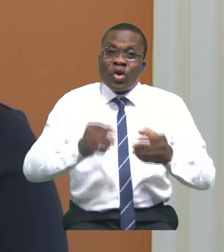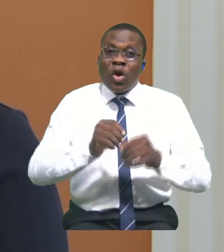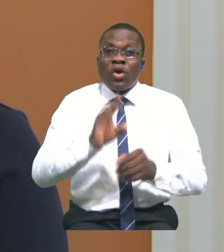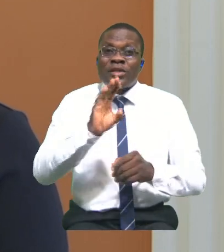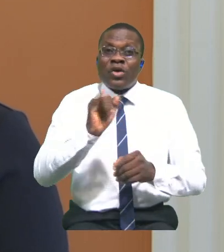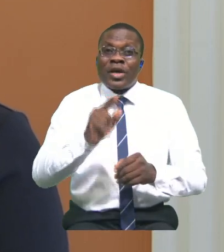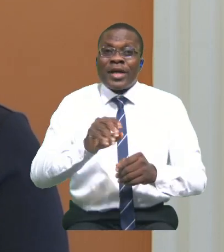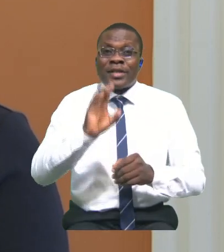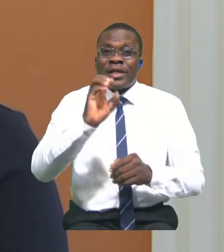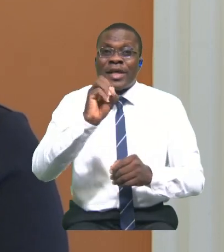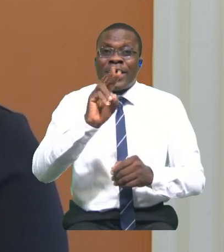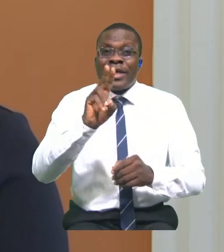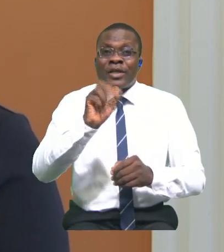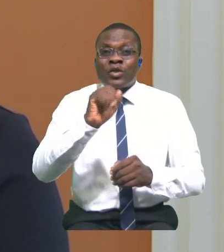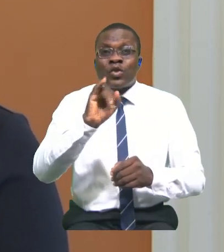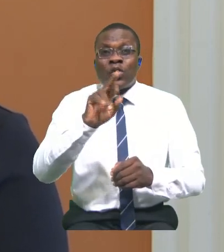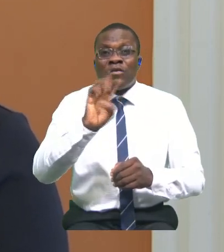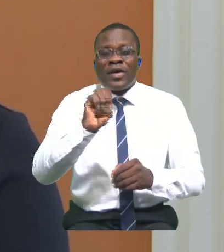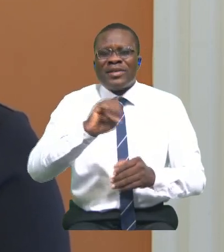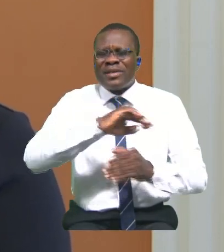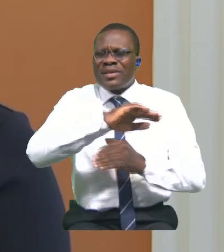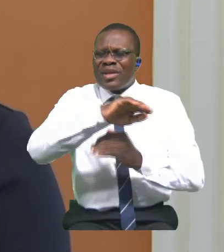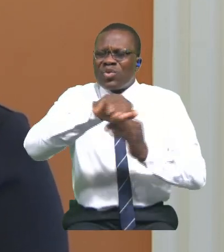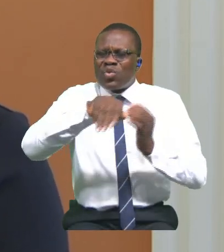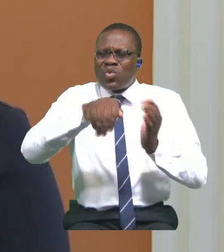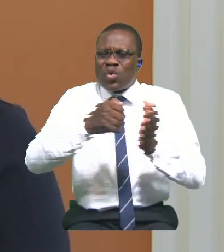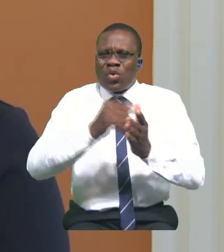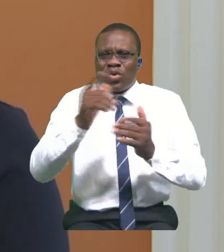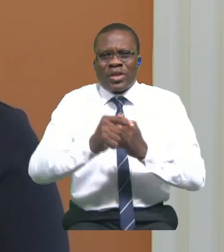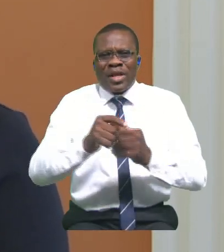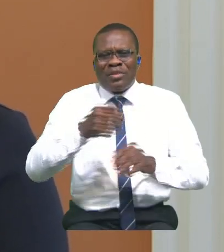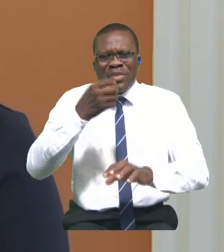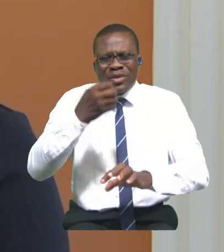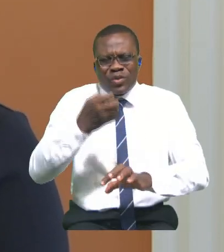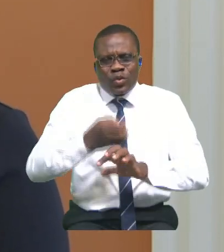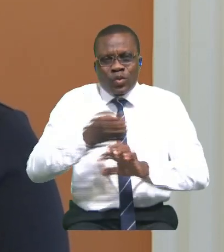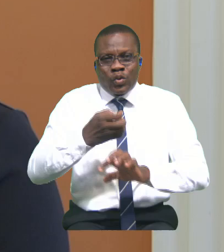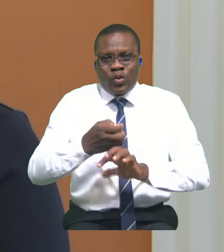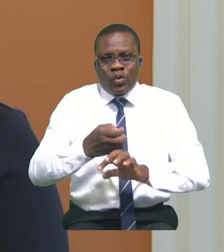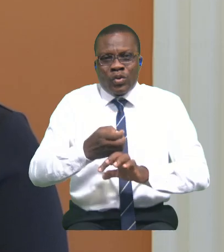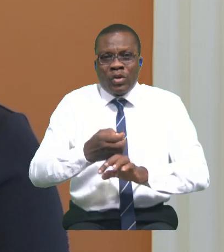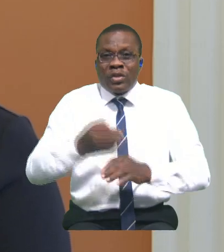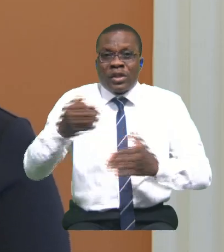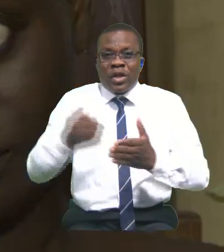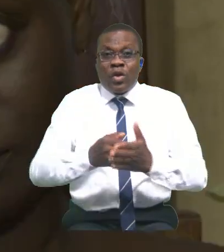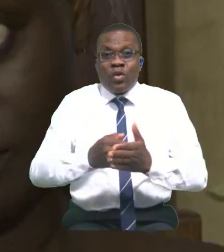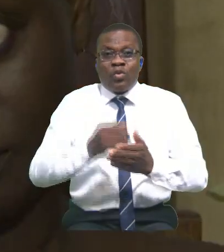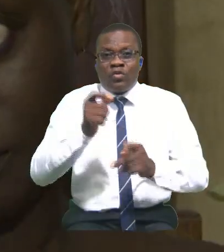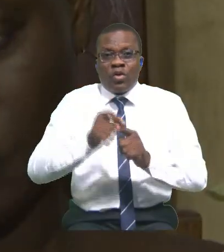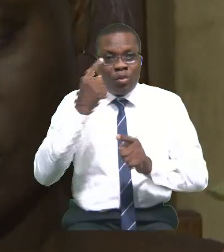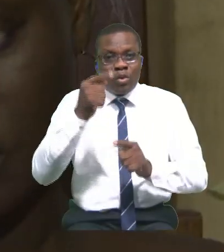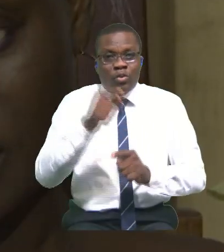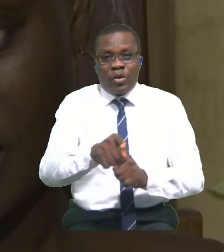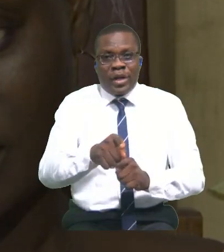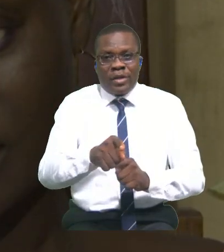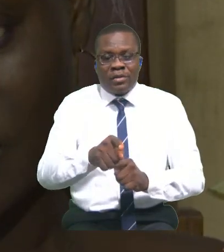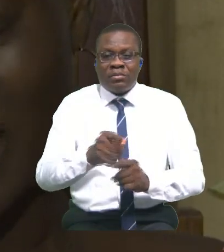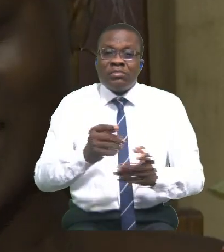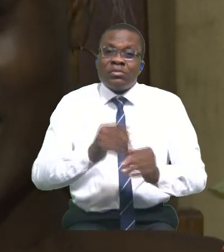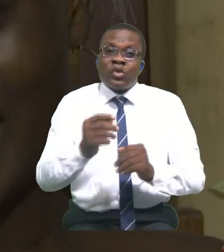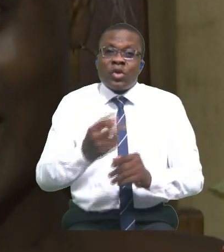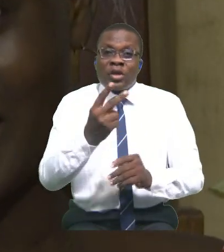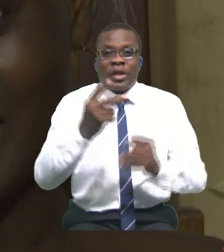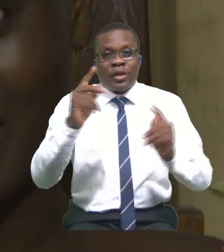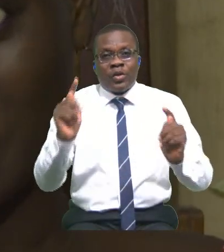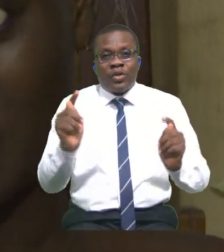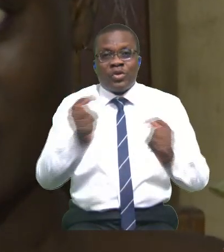et c'était totalement c'était c'était un nouveau mot pour moi Aicha et Sandrine triomphe de ce